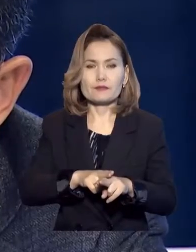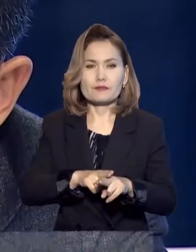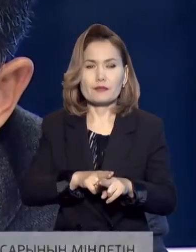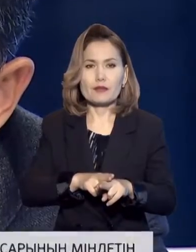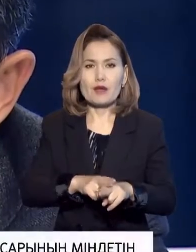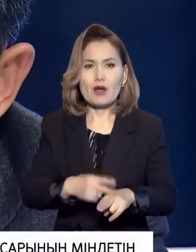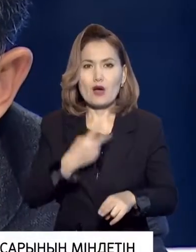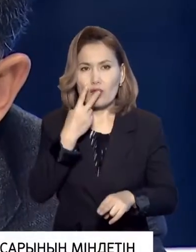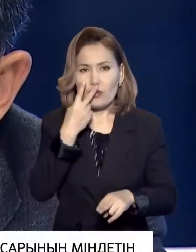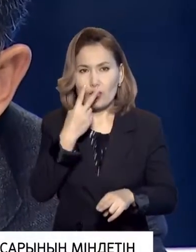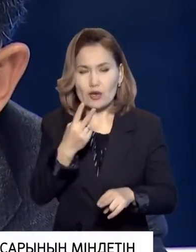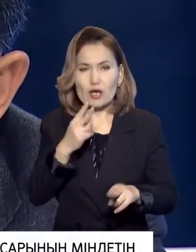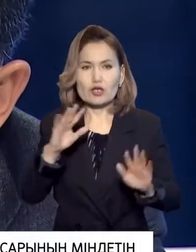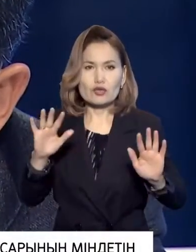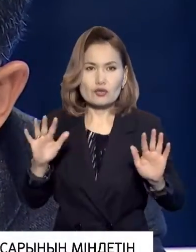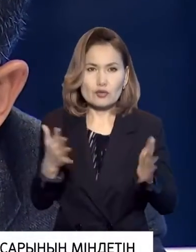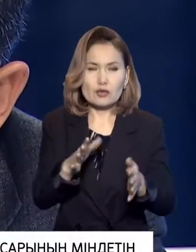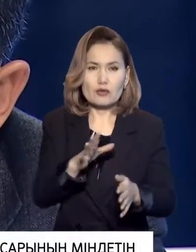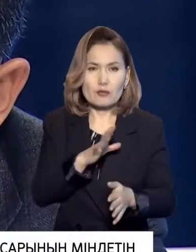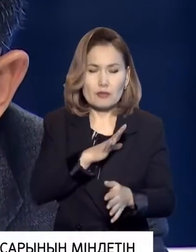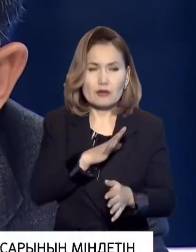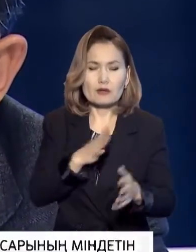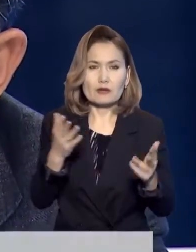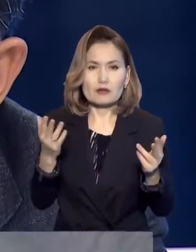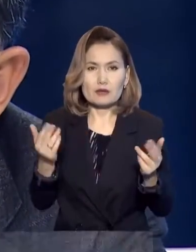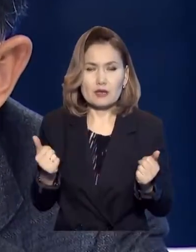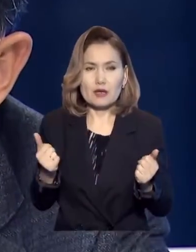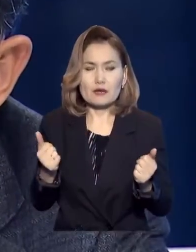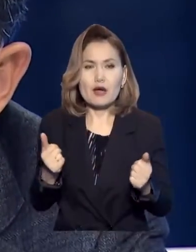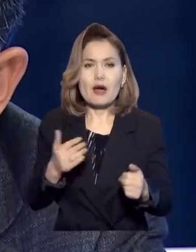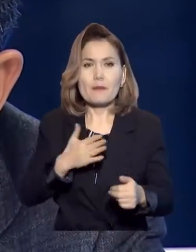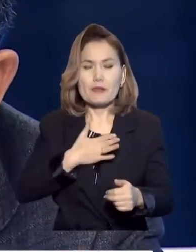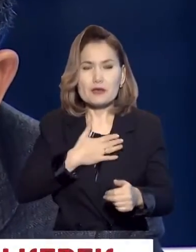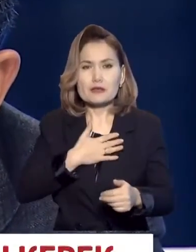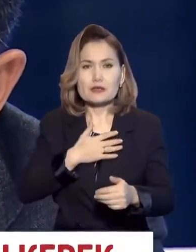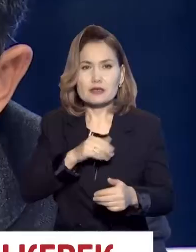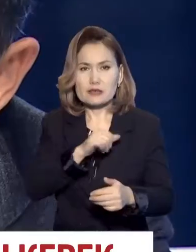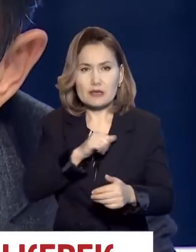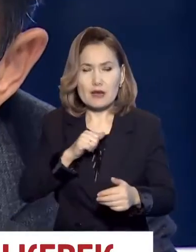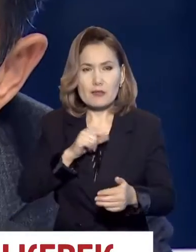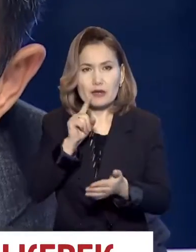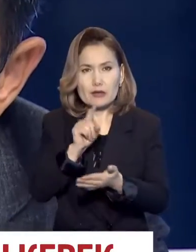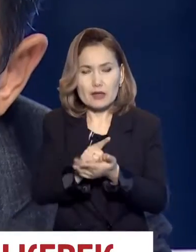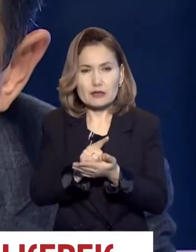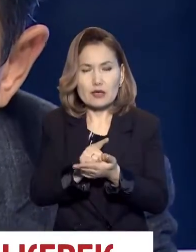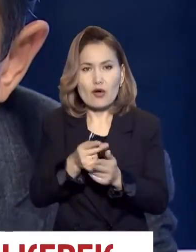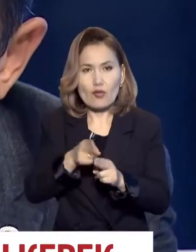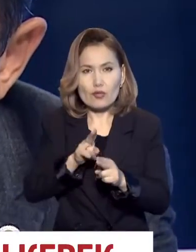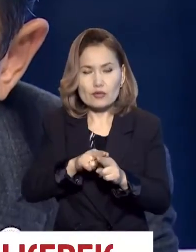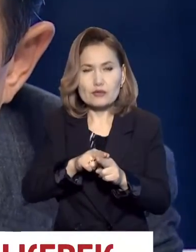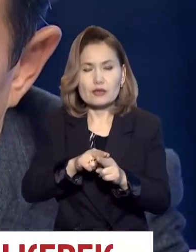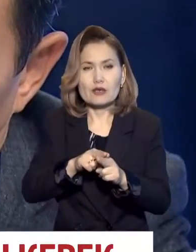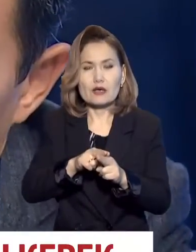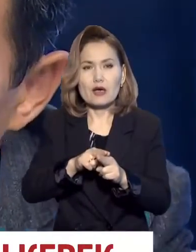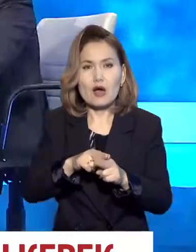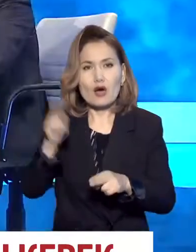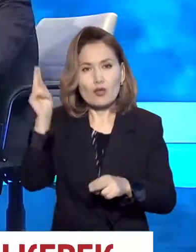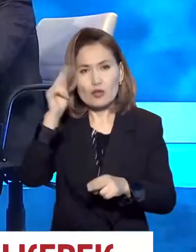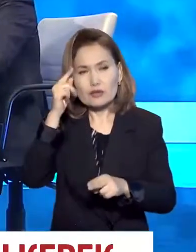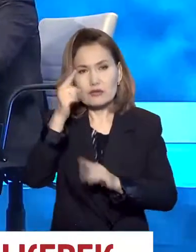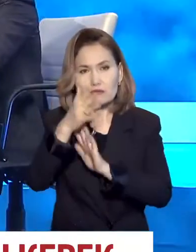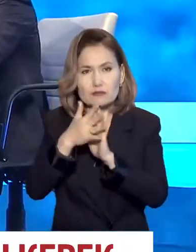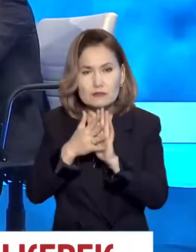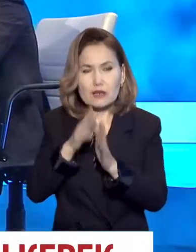көріп отқан, осы қазір болып жатқан ахуалдан біз міндетті түрде сабақ алып, менің ойымша сол біздің